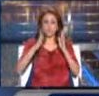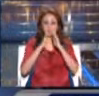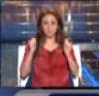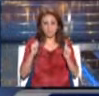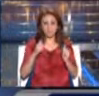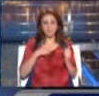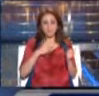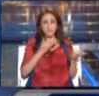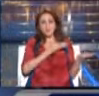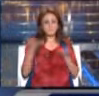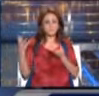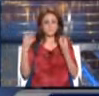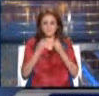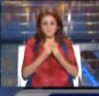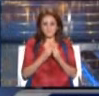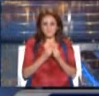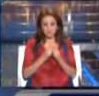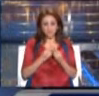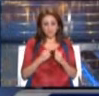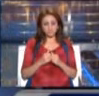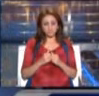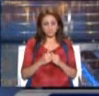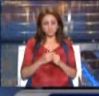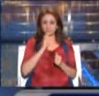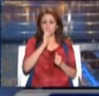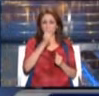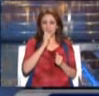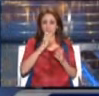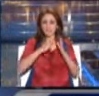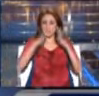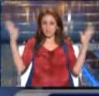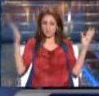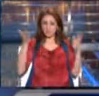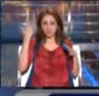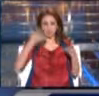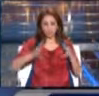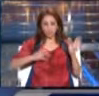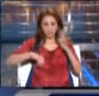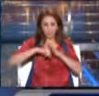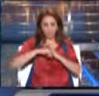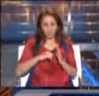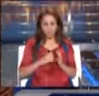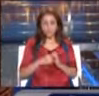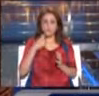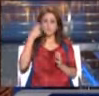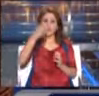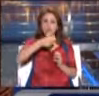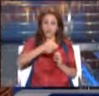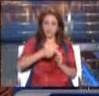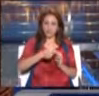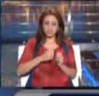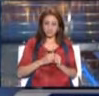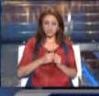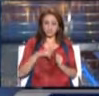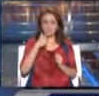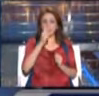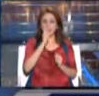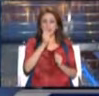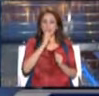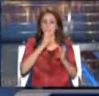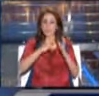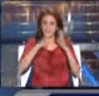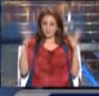في الاستوديو مشرفني ومنورني الاعلامي الكبير وكابتن مصر السابق الكابتن نادر السيد. اهلا بيك كابتن. اهلا بيك. الاعلامي والنجم